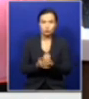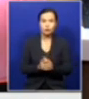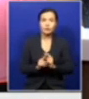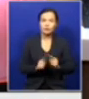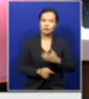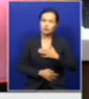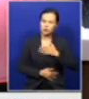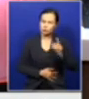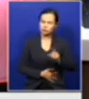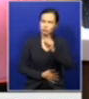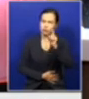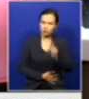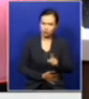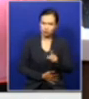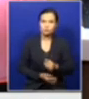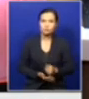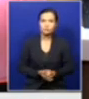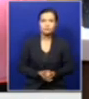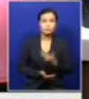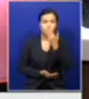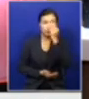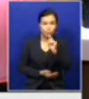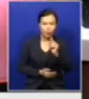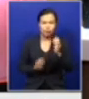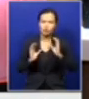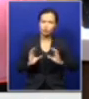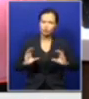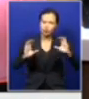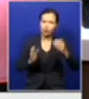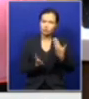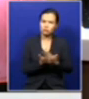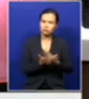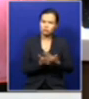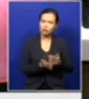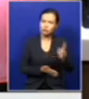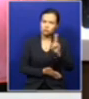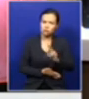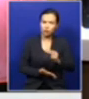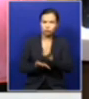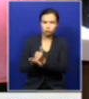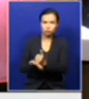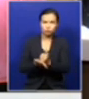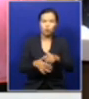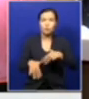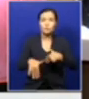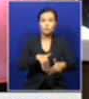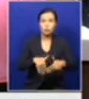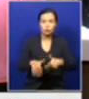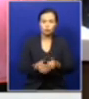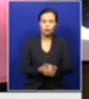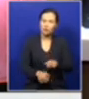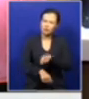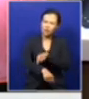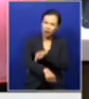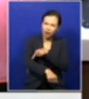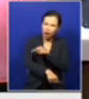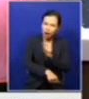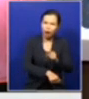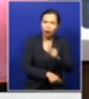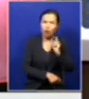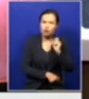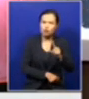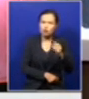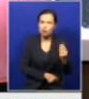ข้อสังเกตว่าทำไมเวลาที่รัฐบาลใช้เงินเพื่อเยียวยาประชาชนถึงล่าช้าไม่เร่งด่วนส